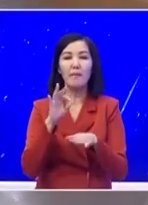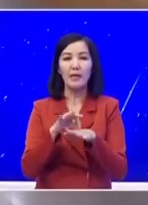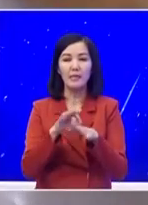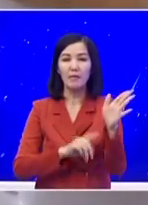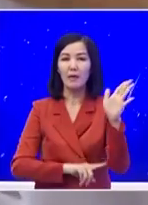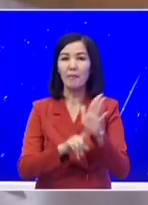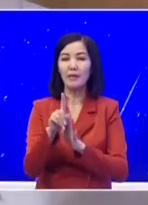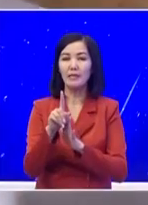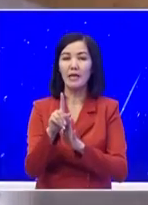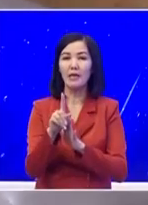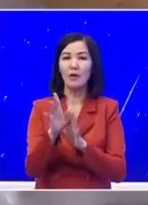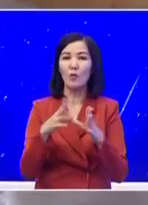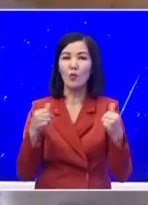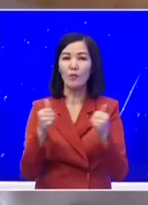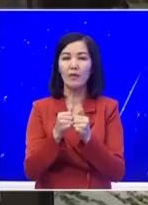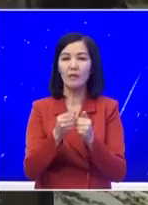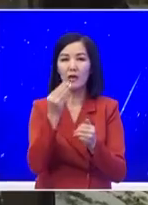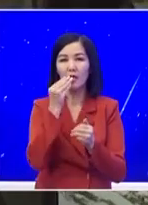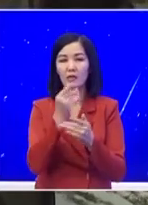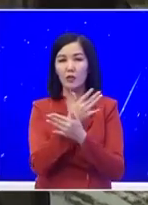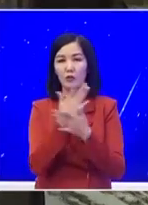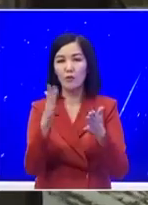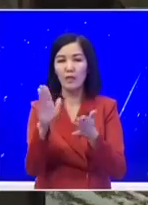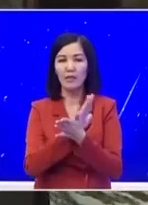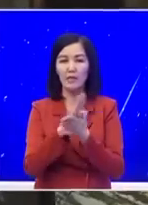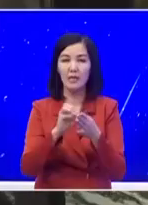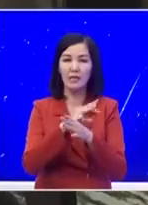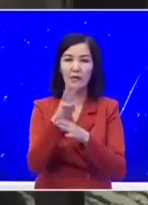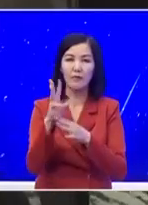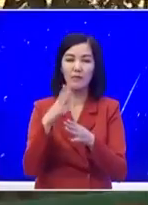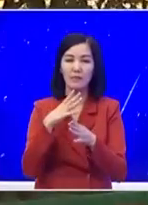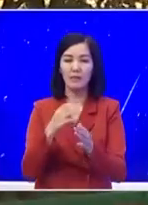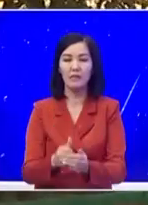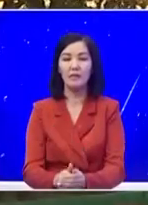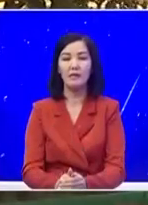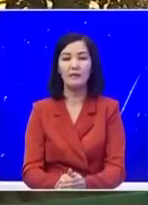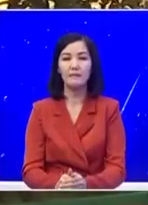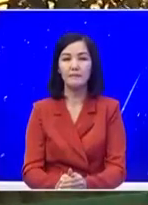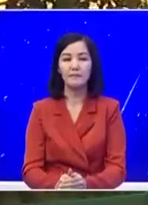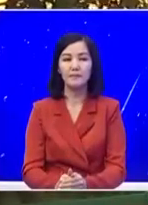басталғалы мұқтаж отбасыларын негізгі азық-түлікпен тегін қамтамасыз етіп келеді.